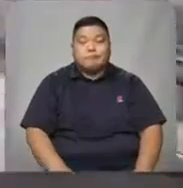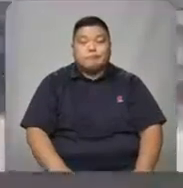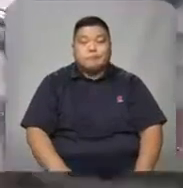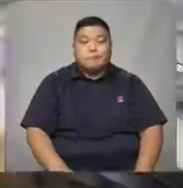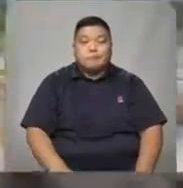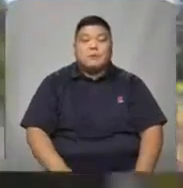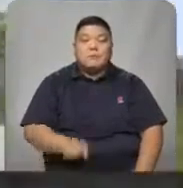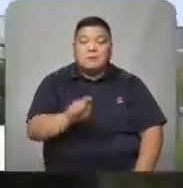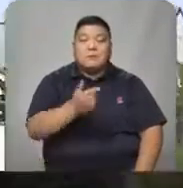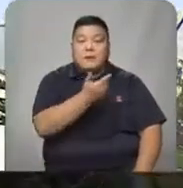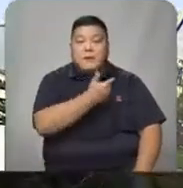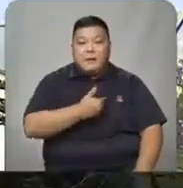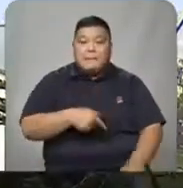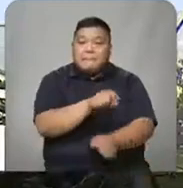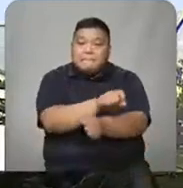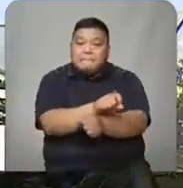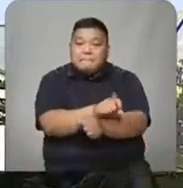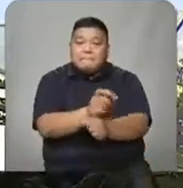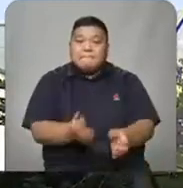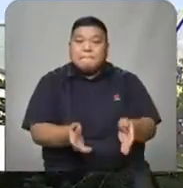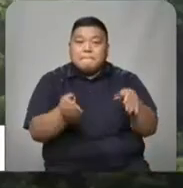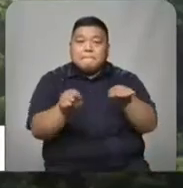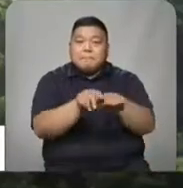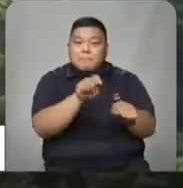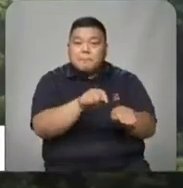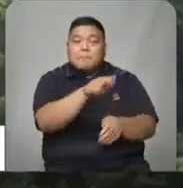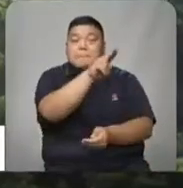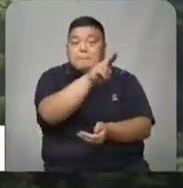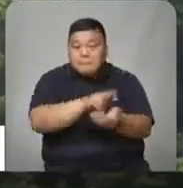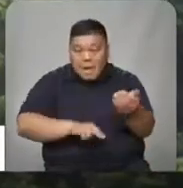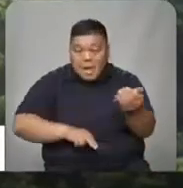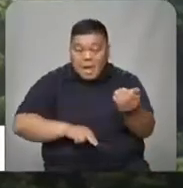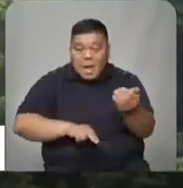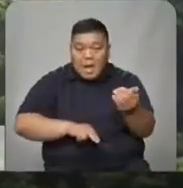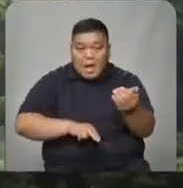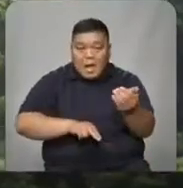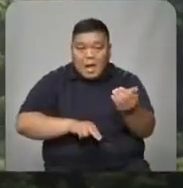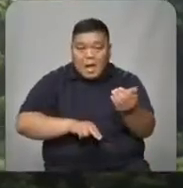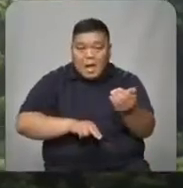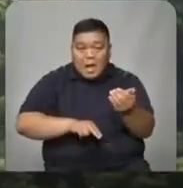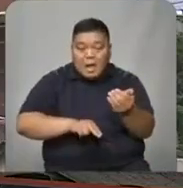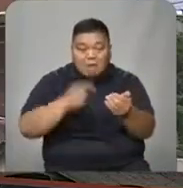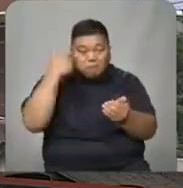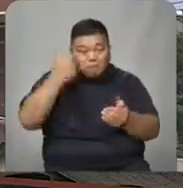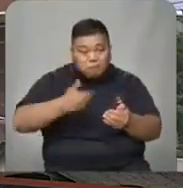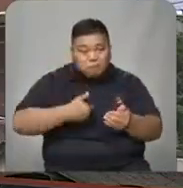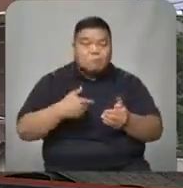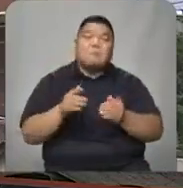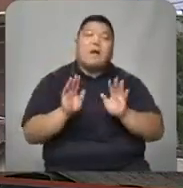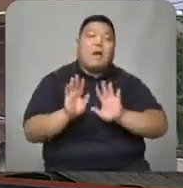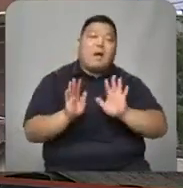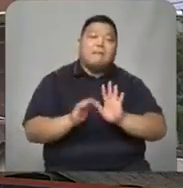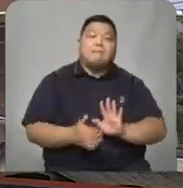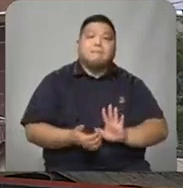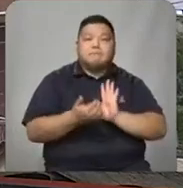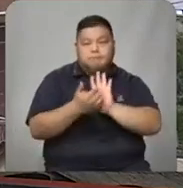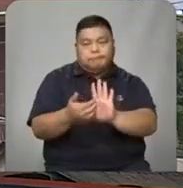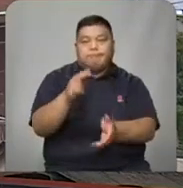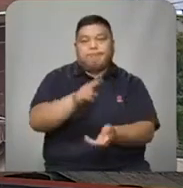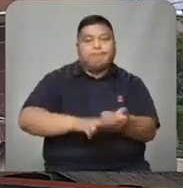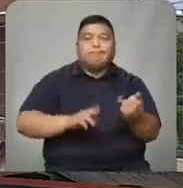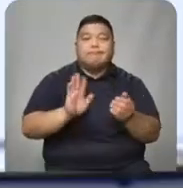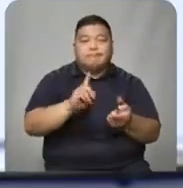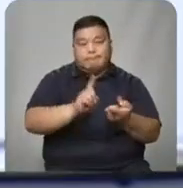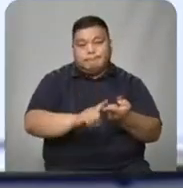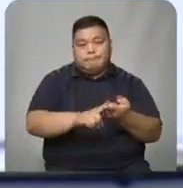다만 속초시는 사업 추진에 있어 중요한 위치에 있는 주민센터에 대해서는 매각 계획이 없다고